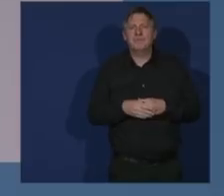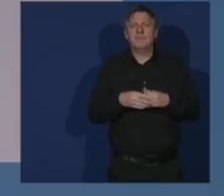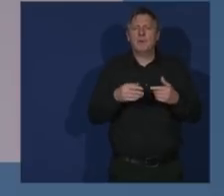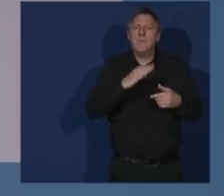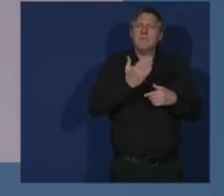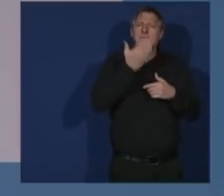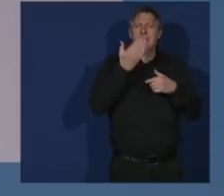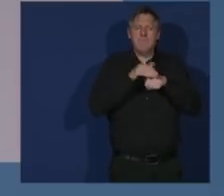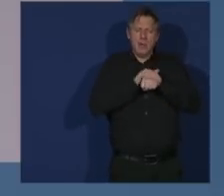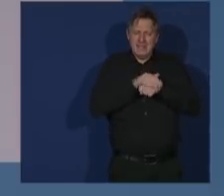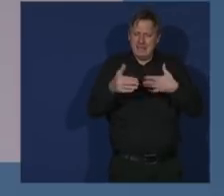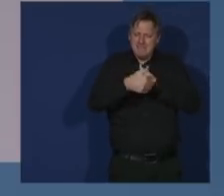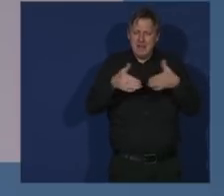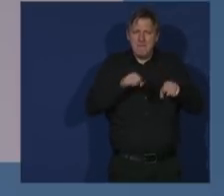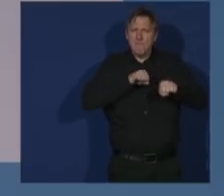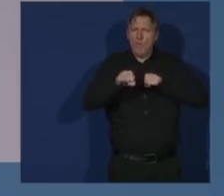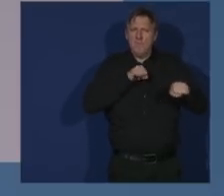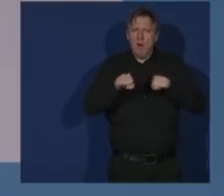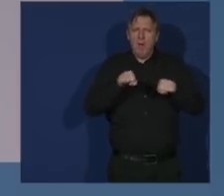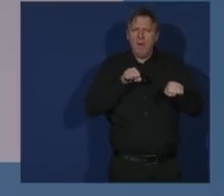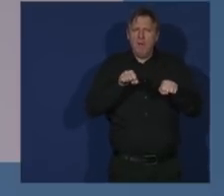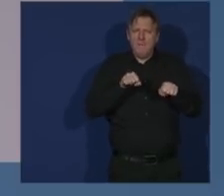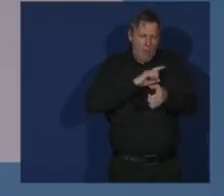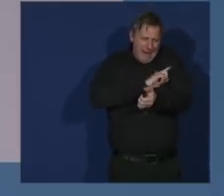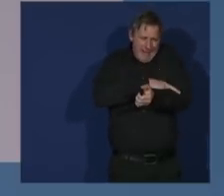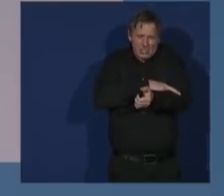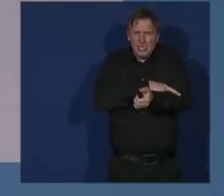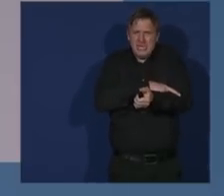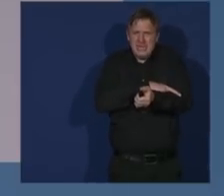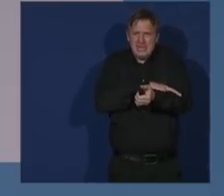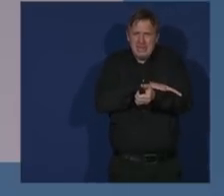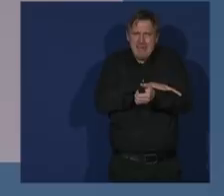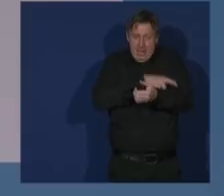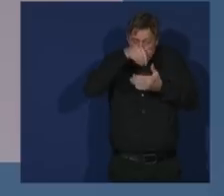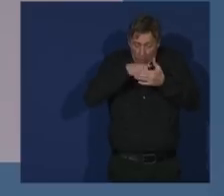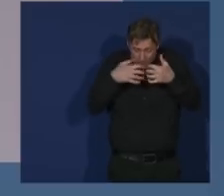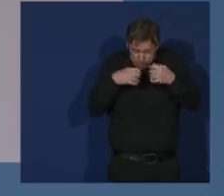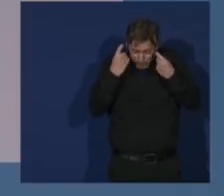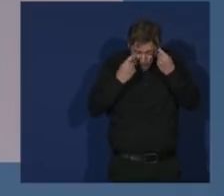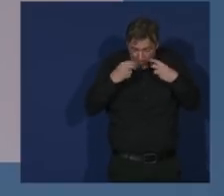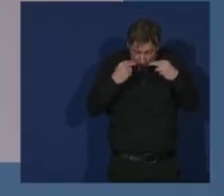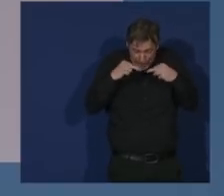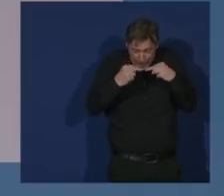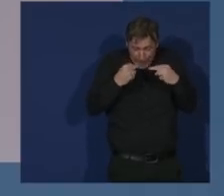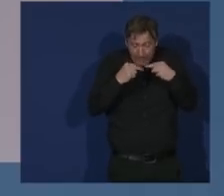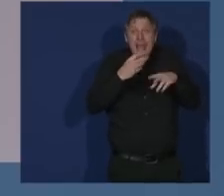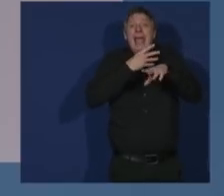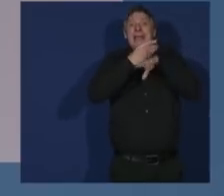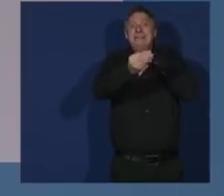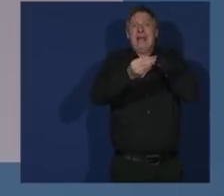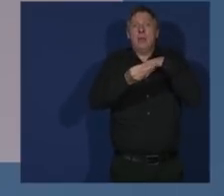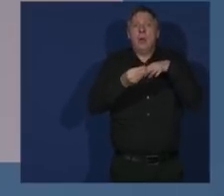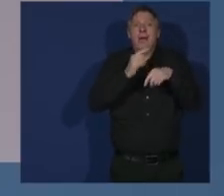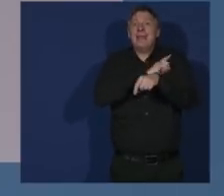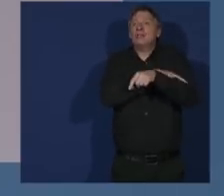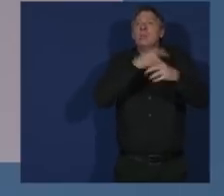doit être de consacrer toute son énergie, non pas à ce qui se passe à l'intérieur de notre mouvement, mais de ce qui se passe à l'extérieur